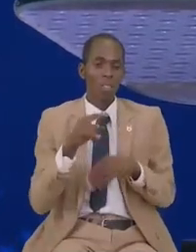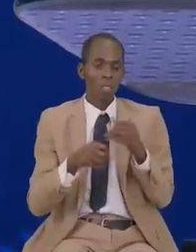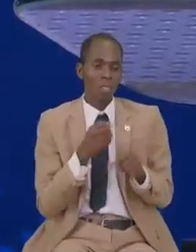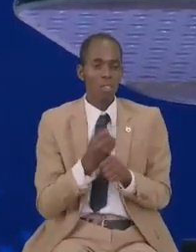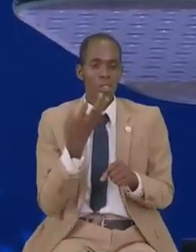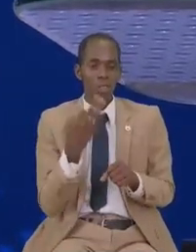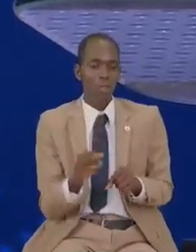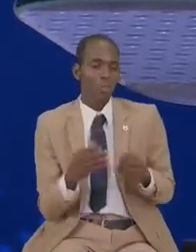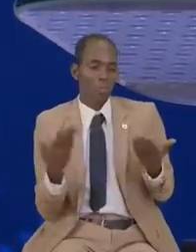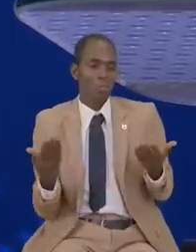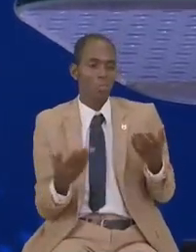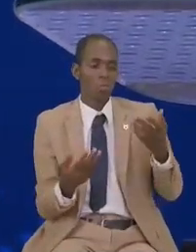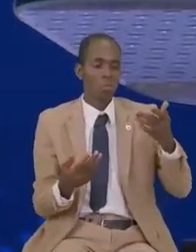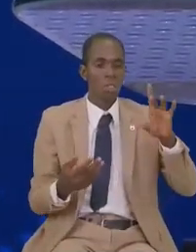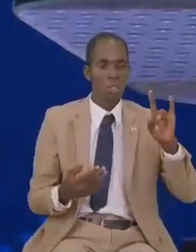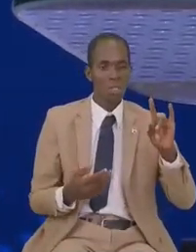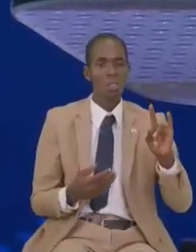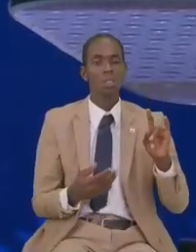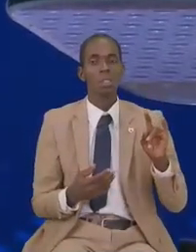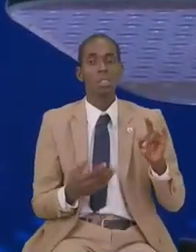dit 20 ans, mais ils étaient là